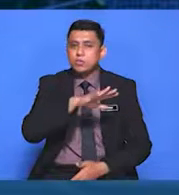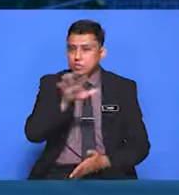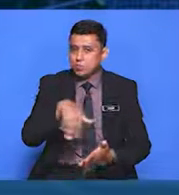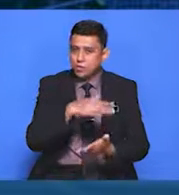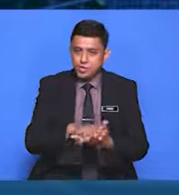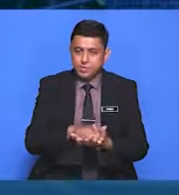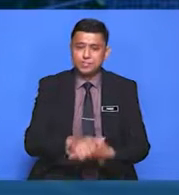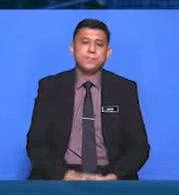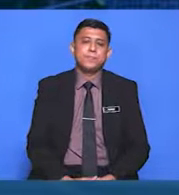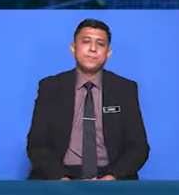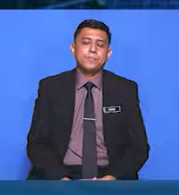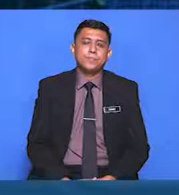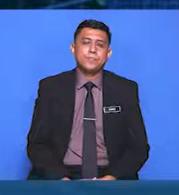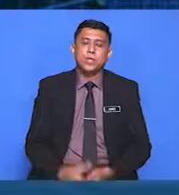sekalian?